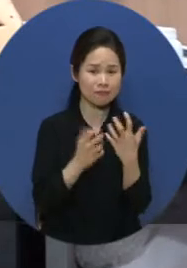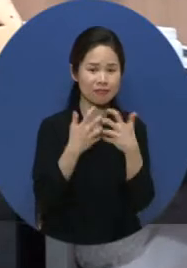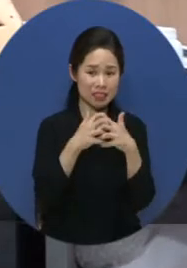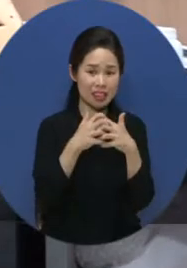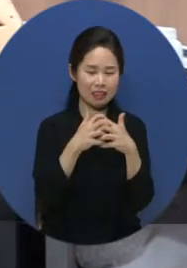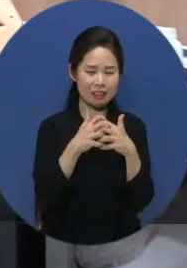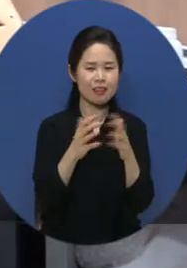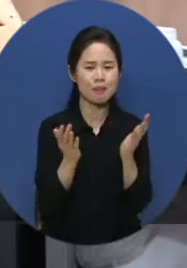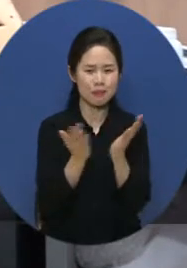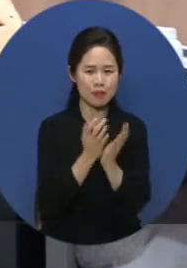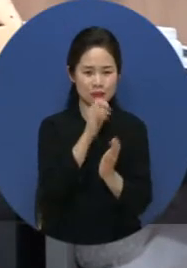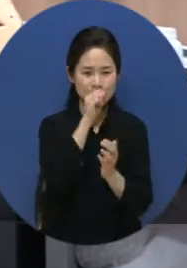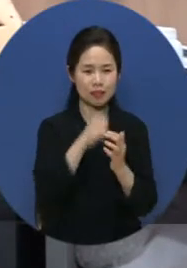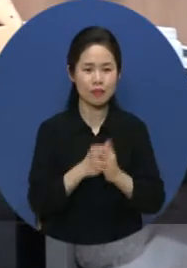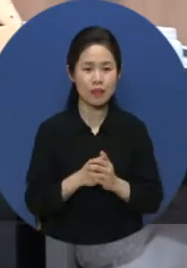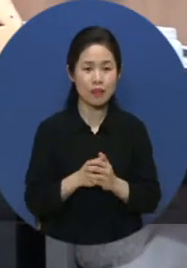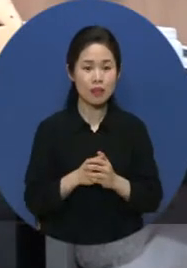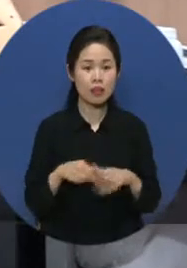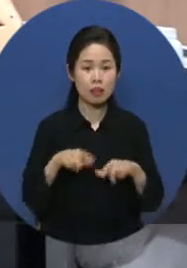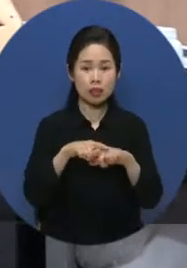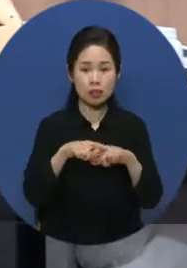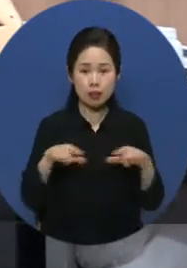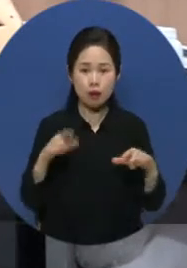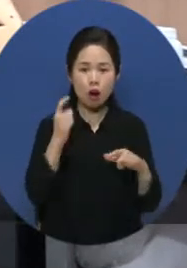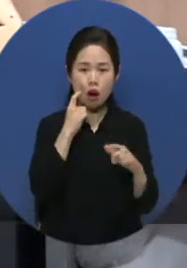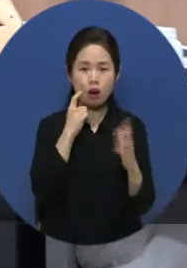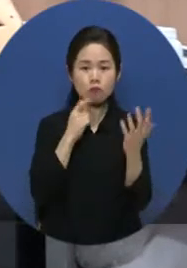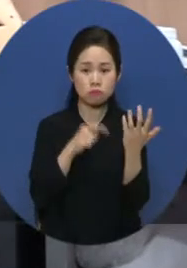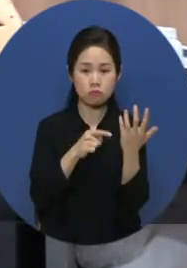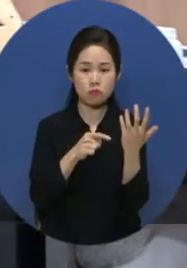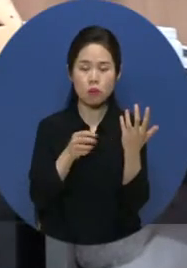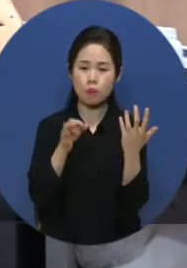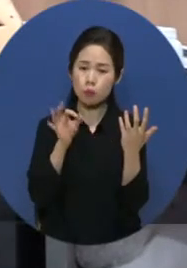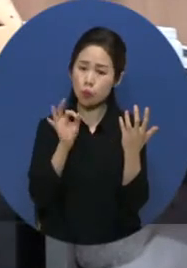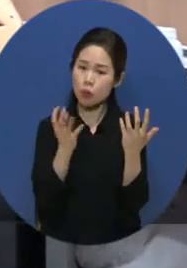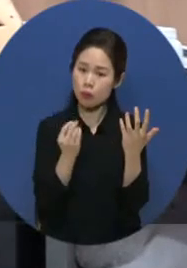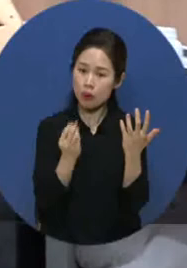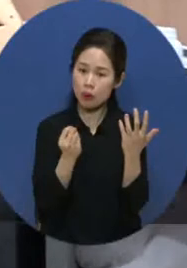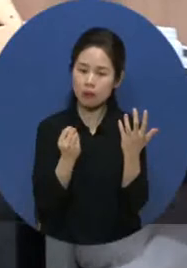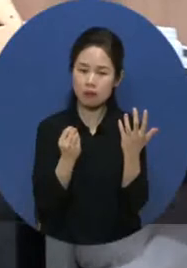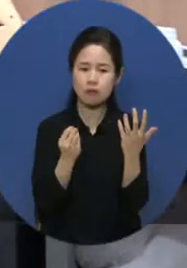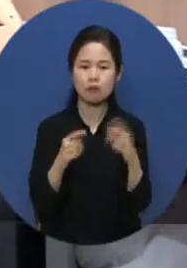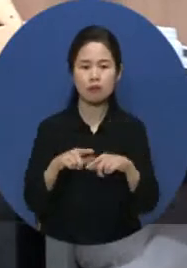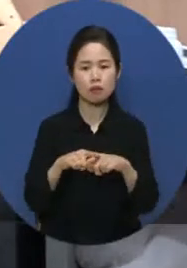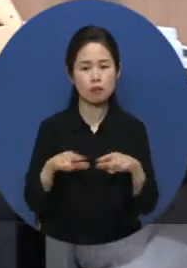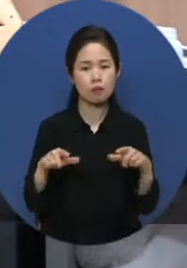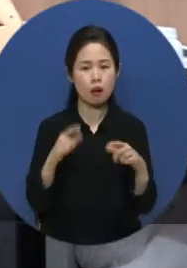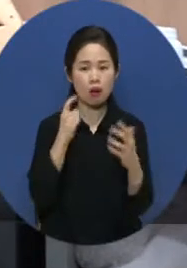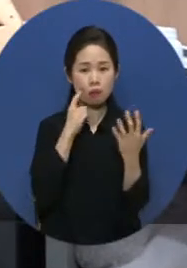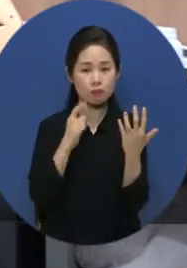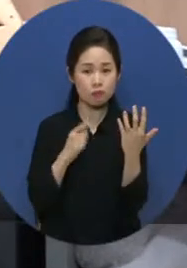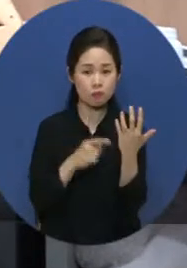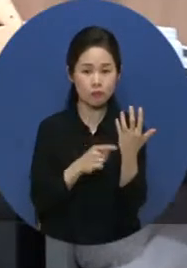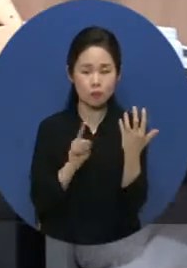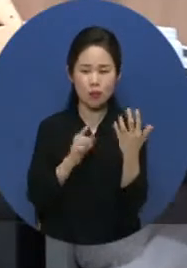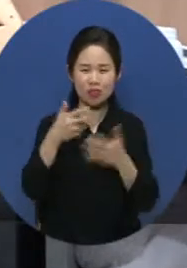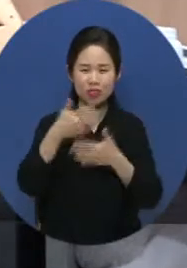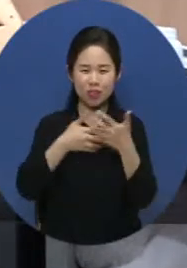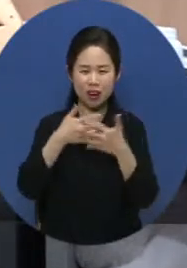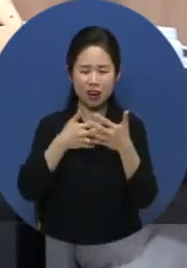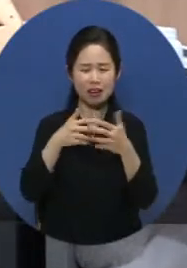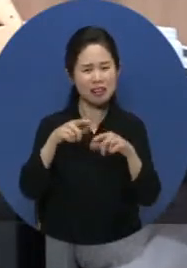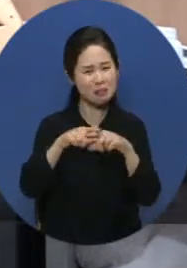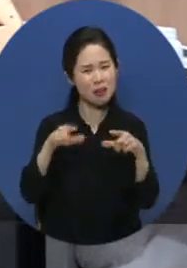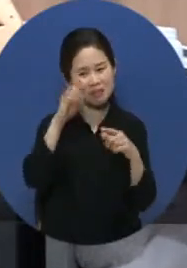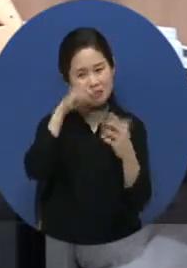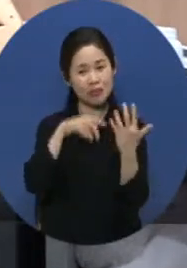그럼 일반 의수의 가격은 어느 정도? 일반 의수는 그냥 일반적인 의수라 하면은 그 영화에도 나오는 미관용 손